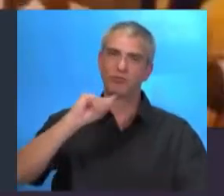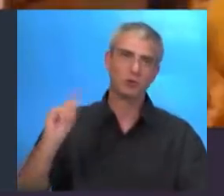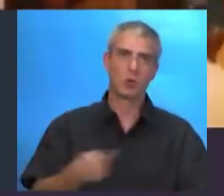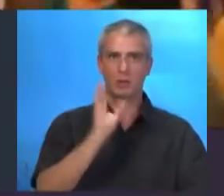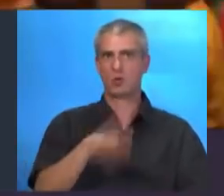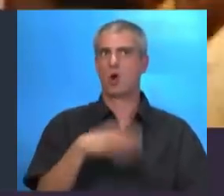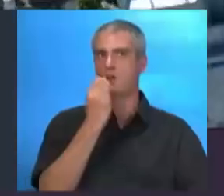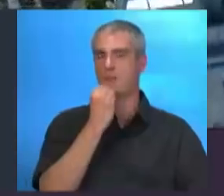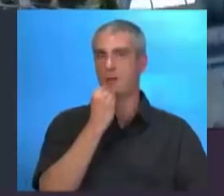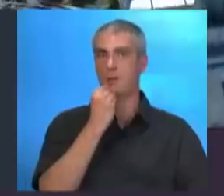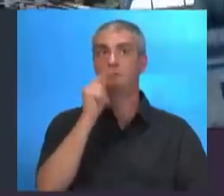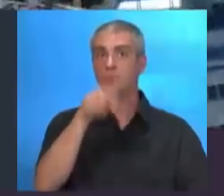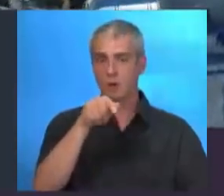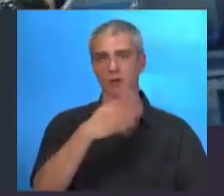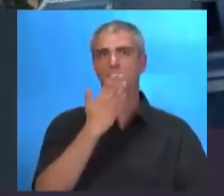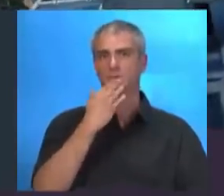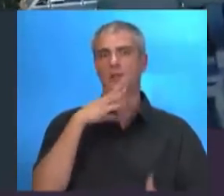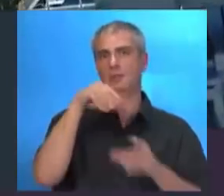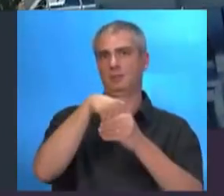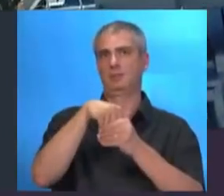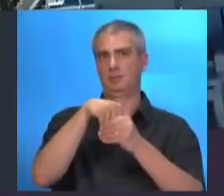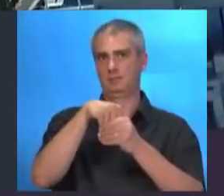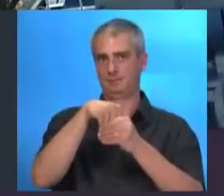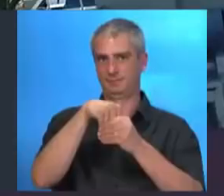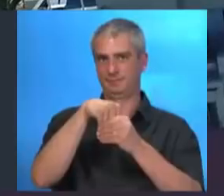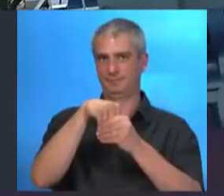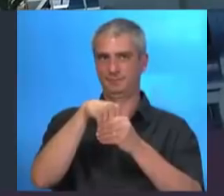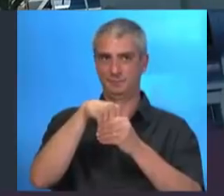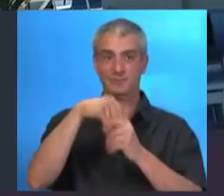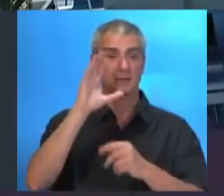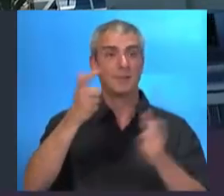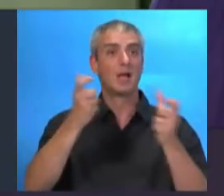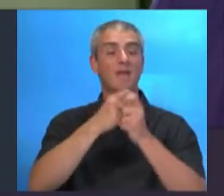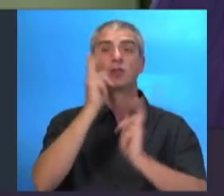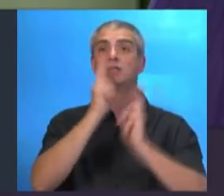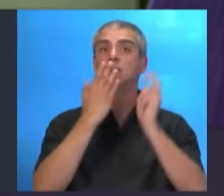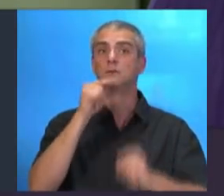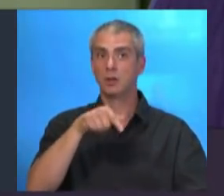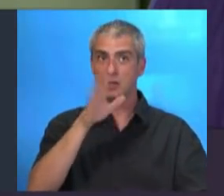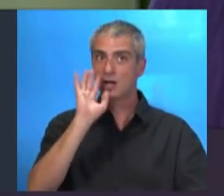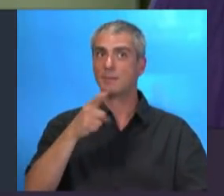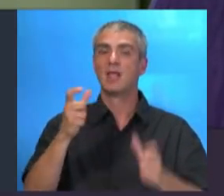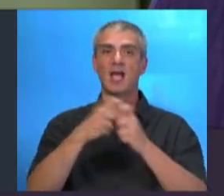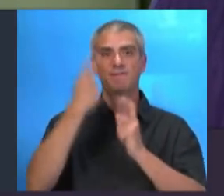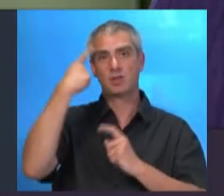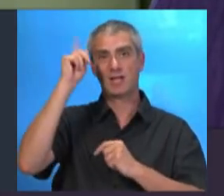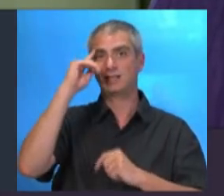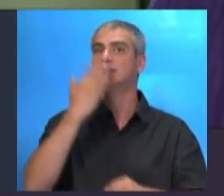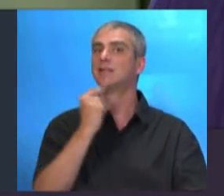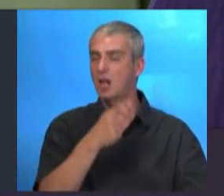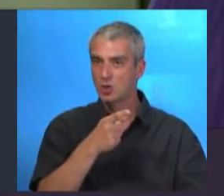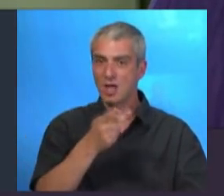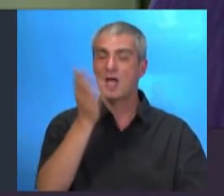לאכול. וכאן ישראל נכנסת לתמונה. גם חברות יצרניות ישראליות, גם חברות הזנק